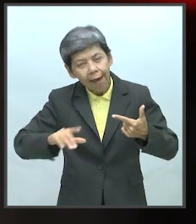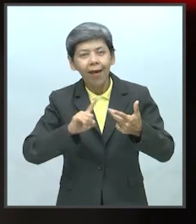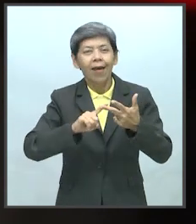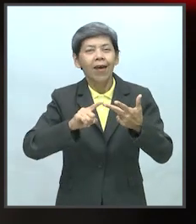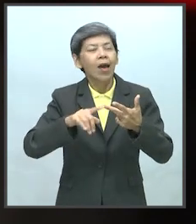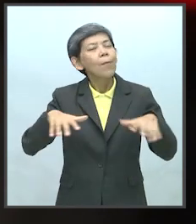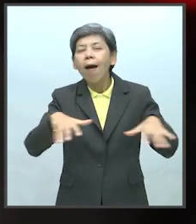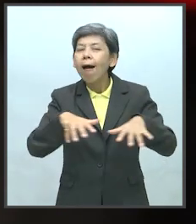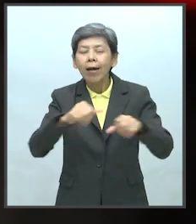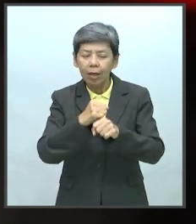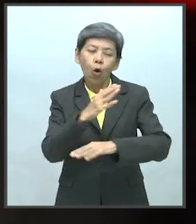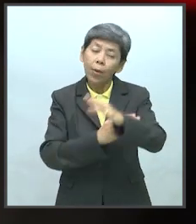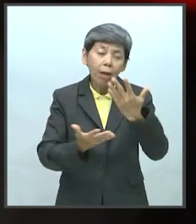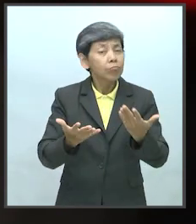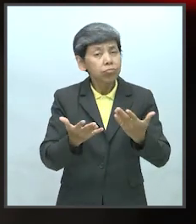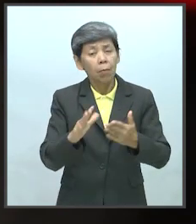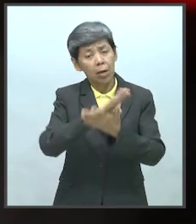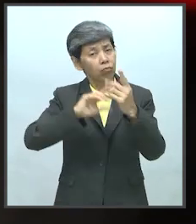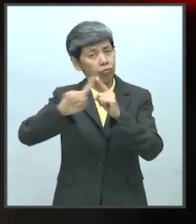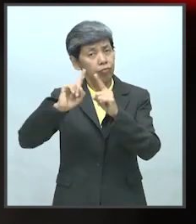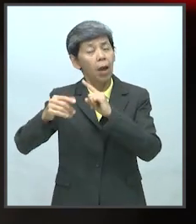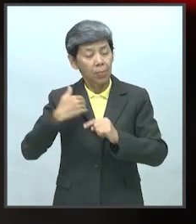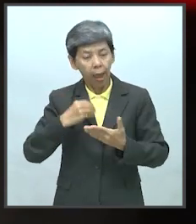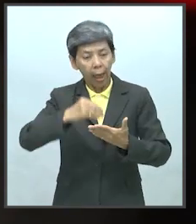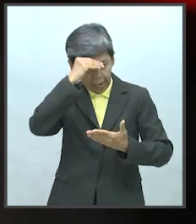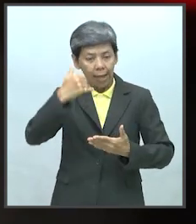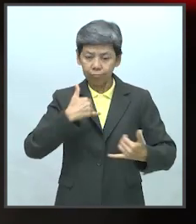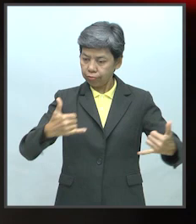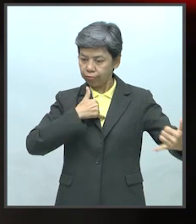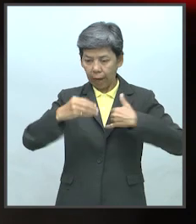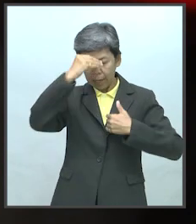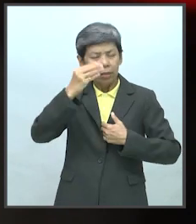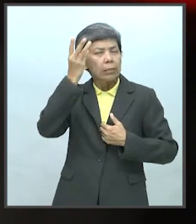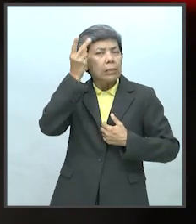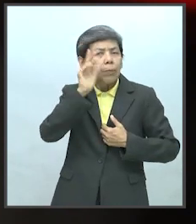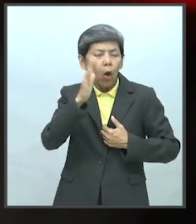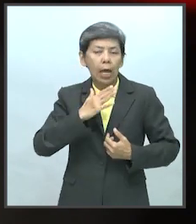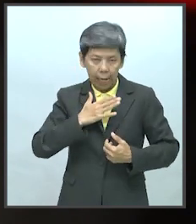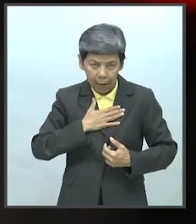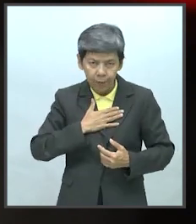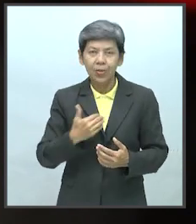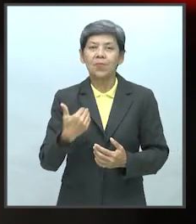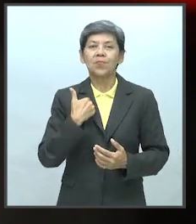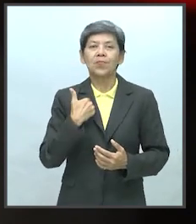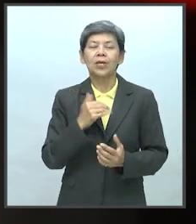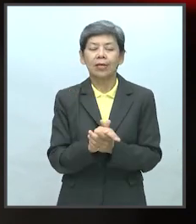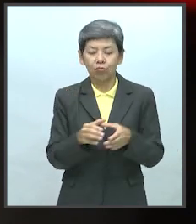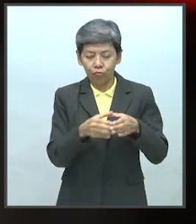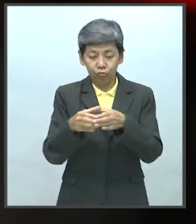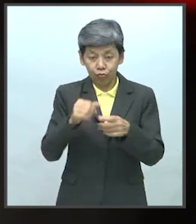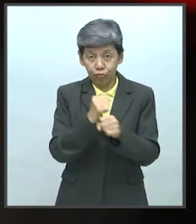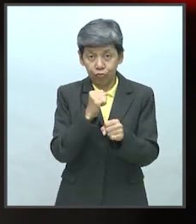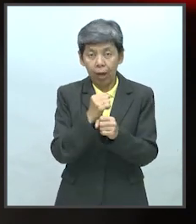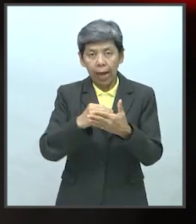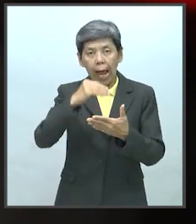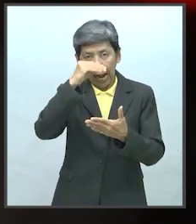คนธรรมดาทั่วๆไปผู้พิการหรือว่าต่างชาติเนี่ยก็คือมาเรียนนะครับแล้วก็ไม่ต้องกังวลเพราะอย่างที่บอกคือเรารับลูกค้